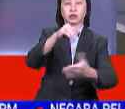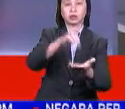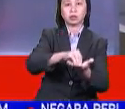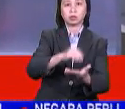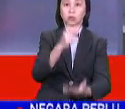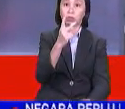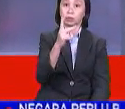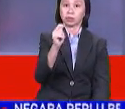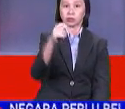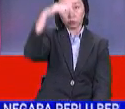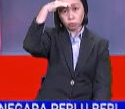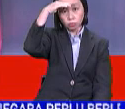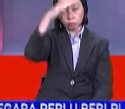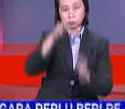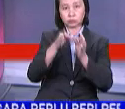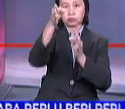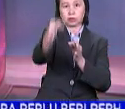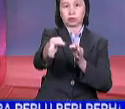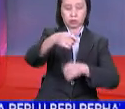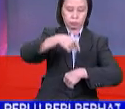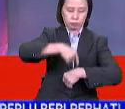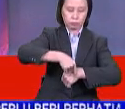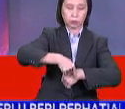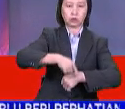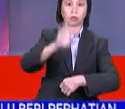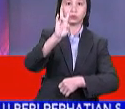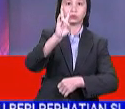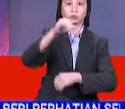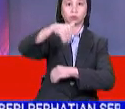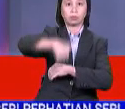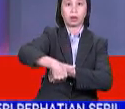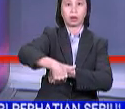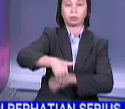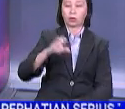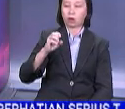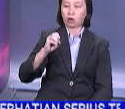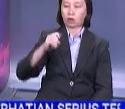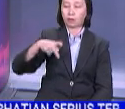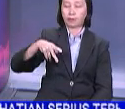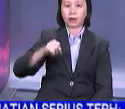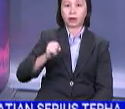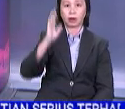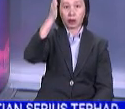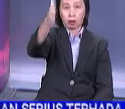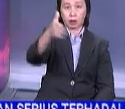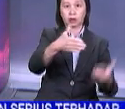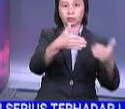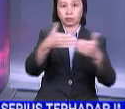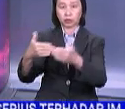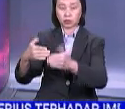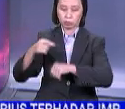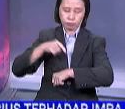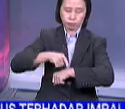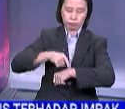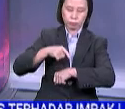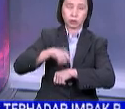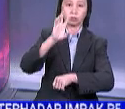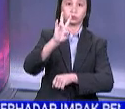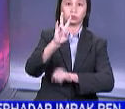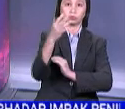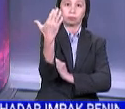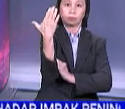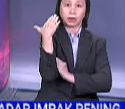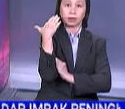Tinggi, Johor ditangguhkan pukul 7 malam tadi. Operasi akan disambung semula kira-kira pukul 7